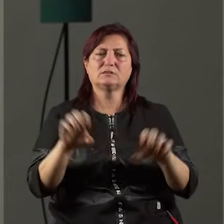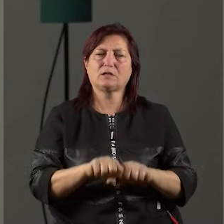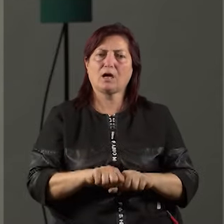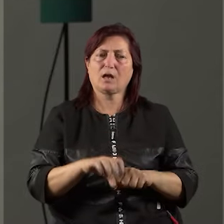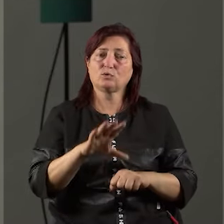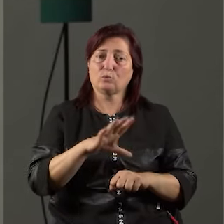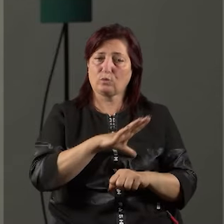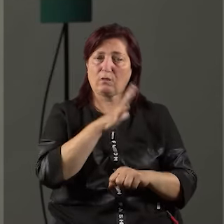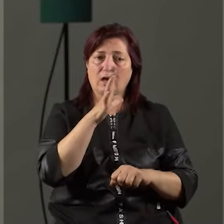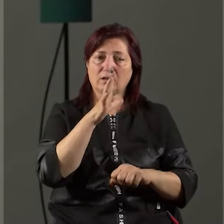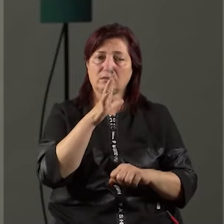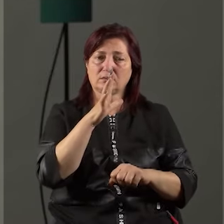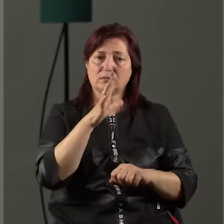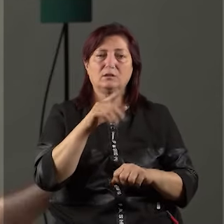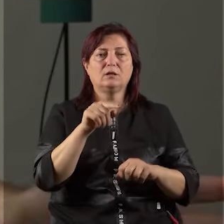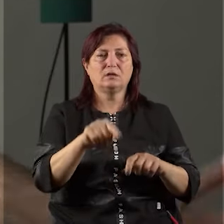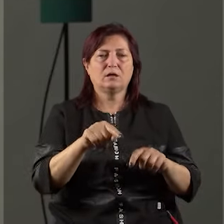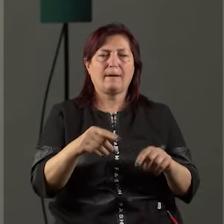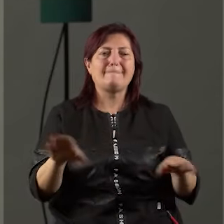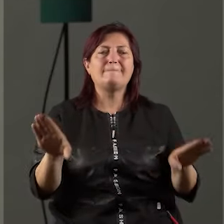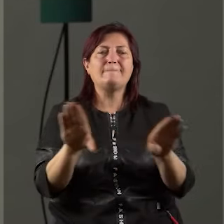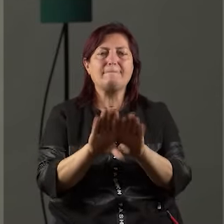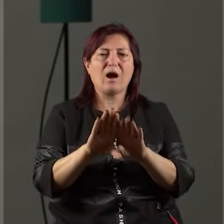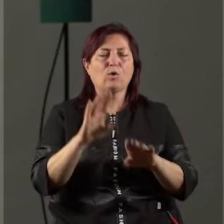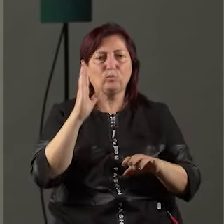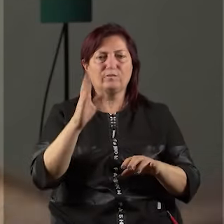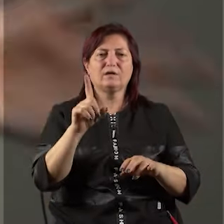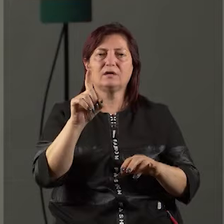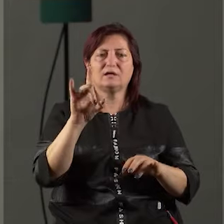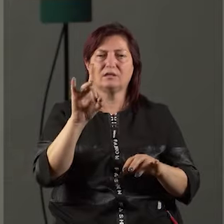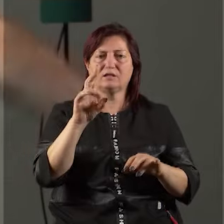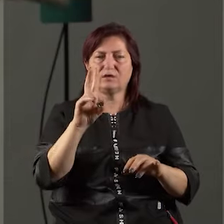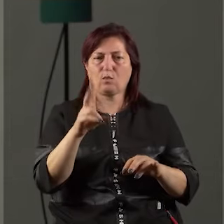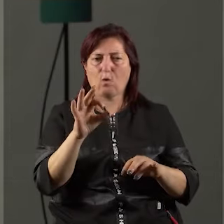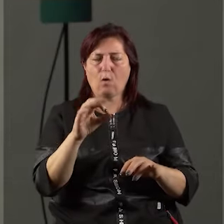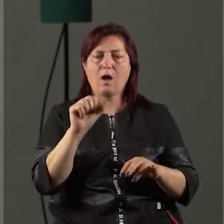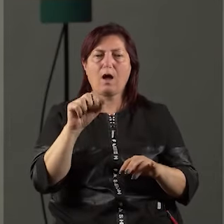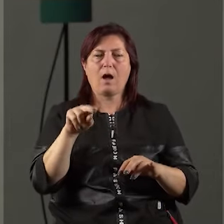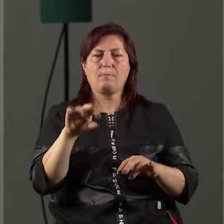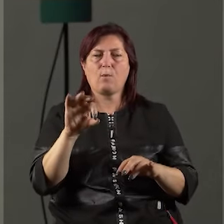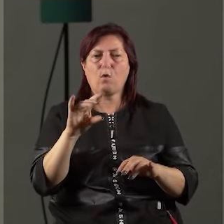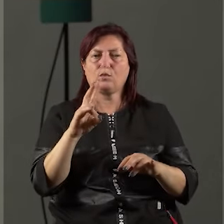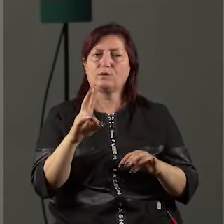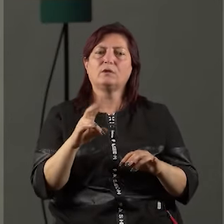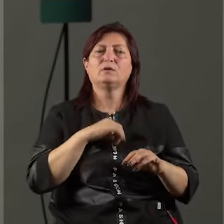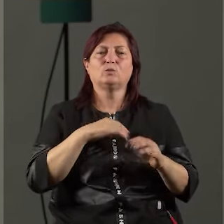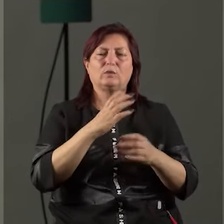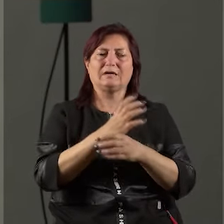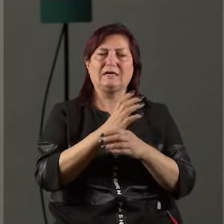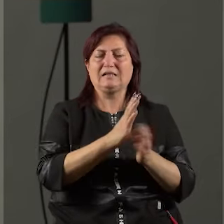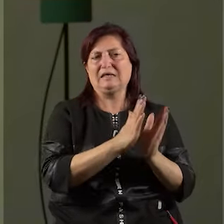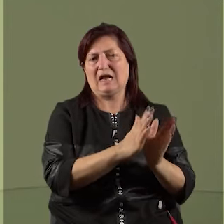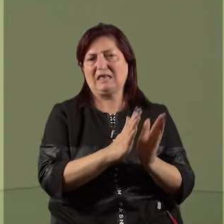ենք Խնկո ապոր գրադարանում, բազմաթիվ երեխաների շրջապատում